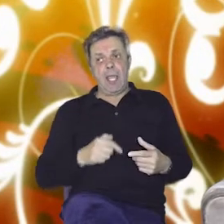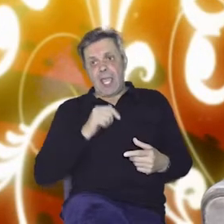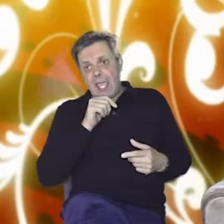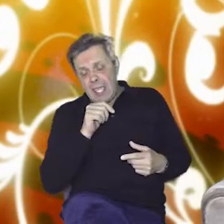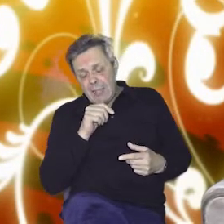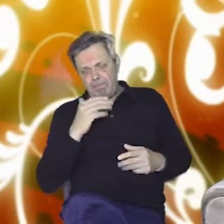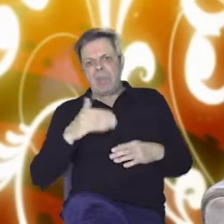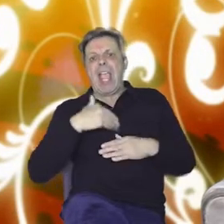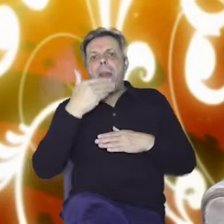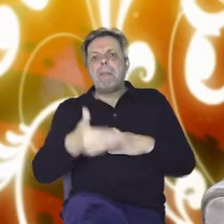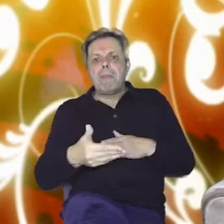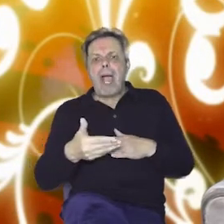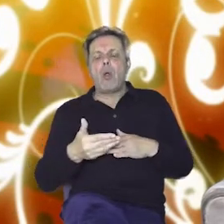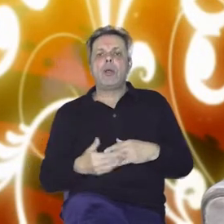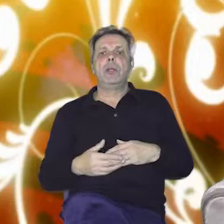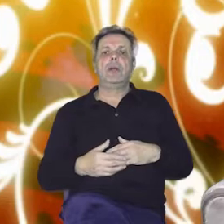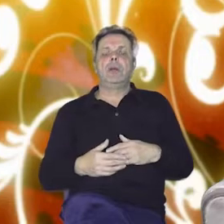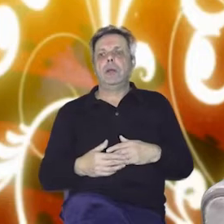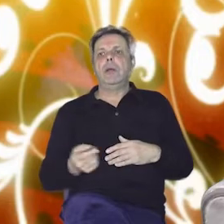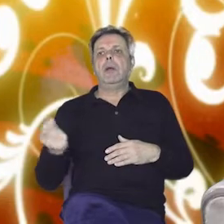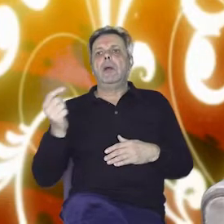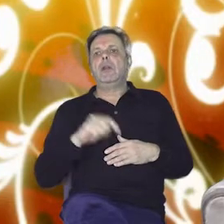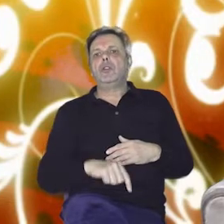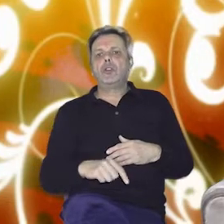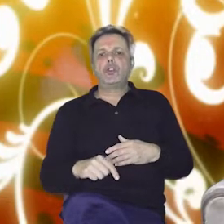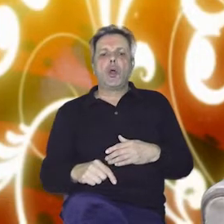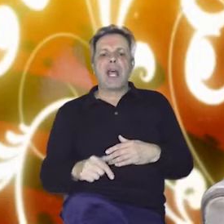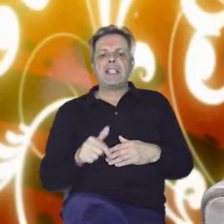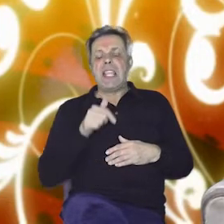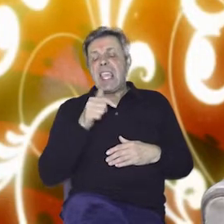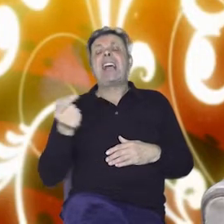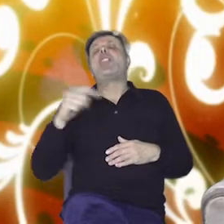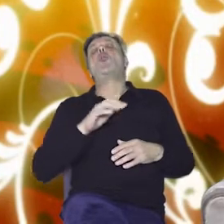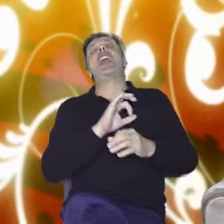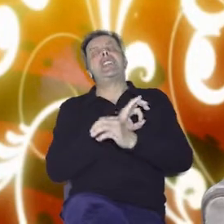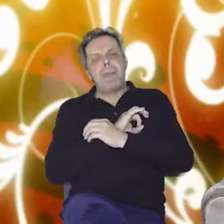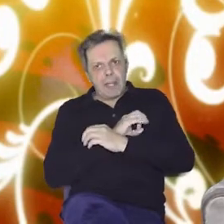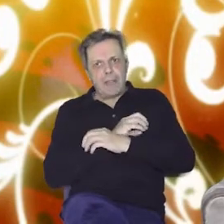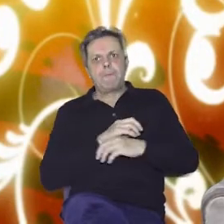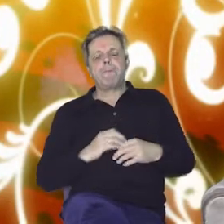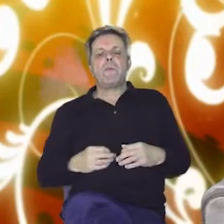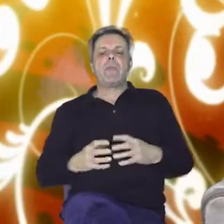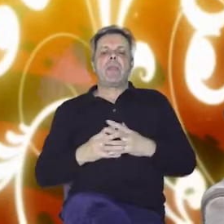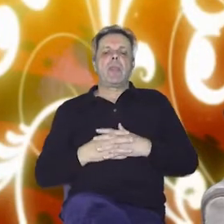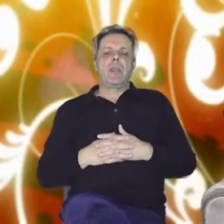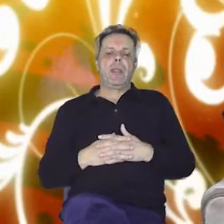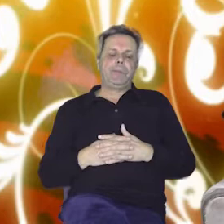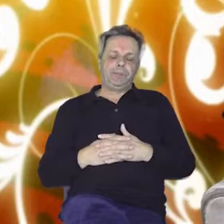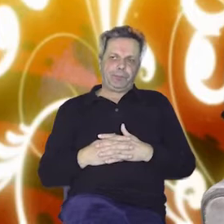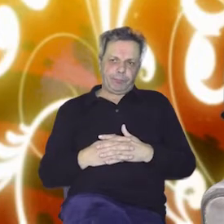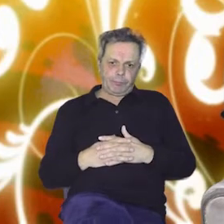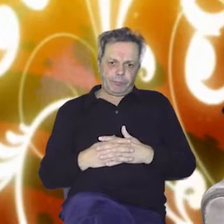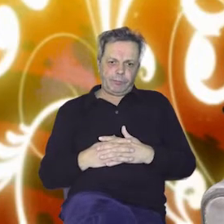nakon toga nastupa često i kad smrt nastupi, ovdje u ovoj knjizi jedno poglavlje je posvećeno